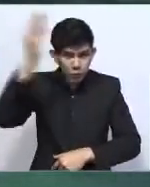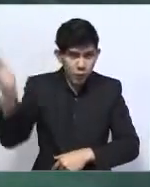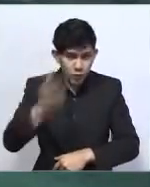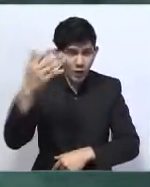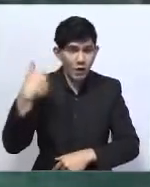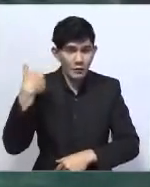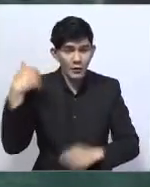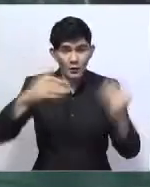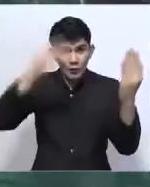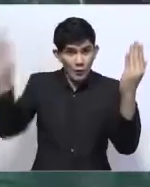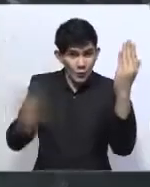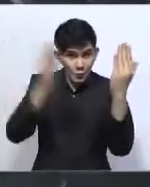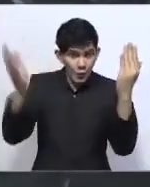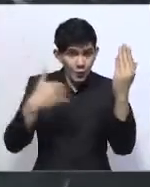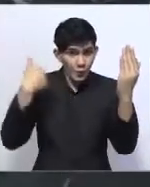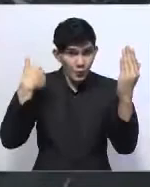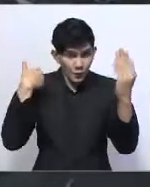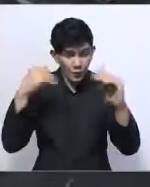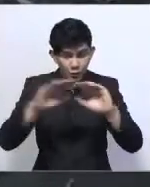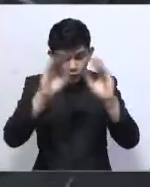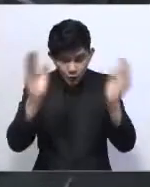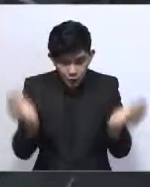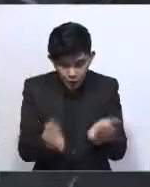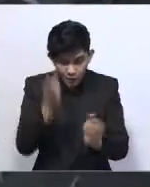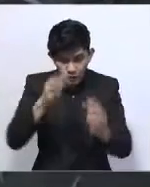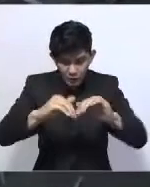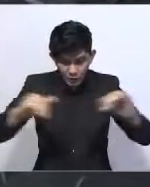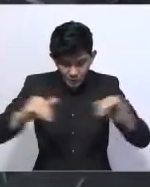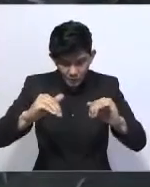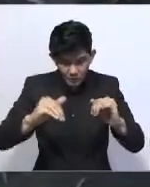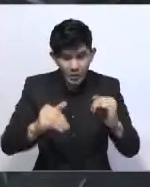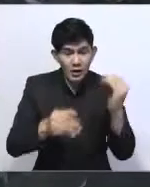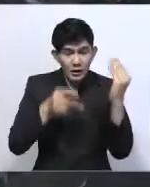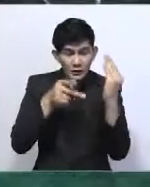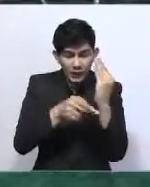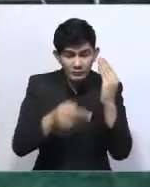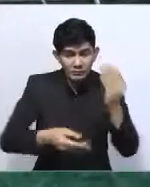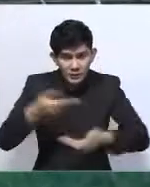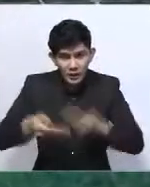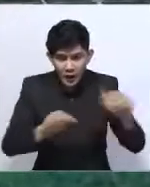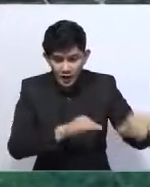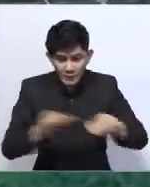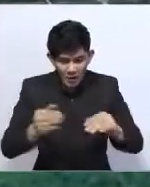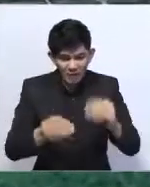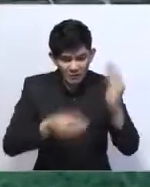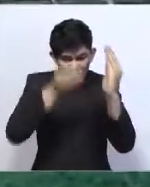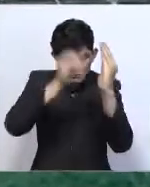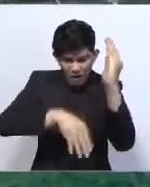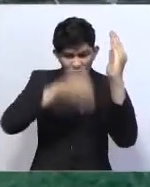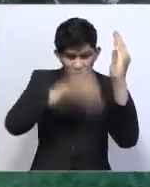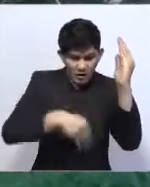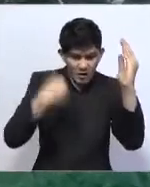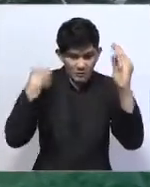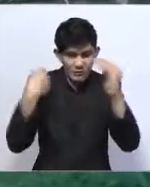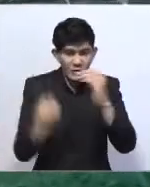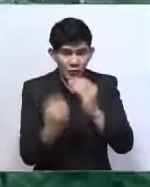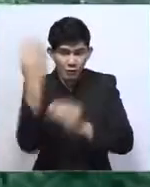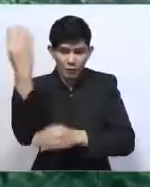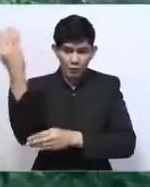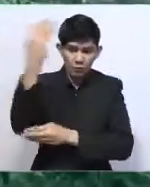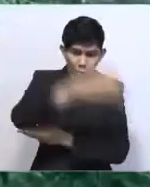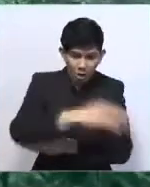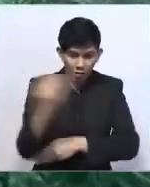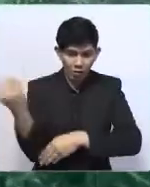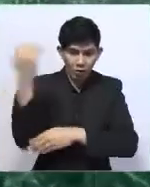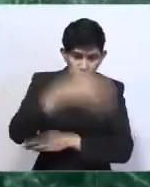งจากพายุฤดูร้อนทำให้มีลูกทุเรียนที่กำลังเตรียมตัดส่งขายร่วงหล่นบางต้นค่ะถูกพายุถอนรากถอนโคน